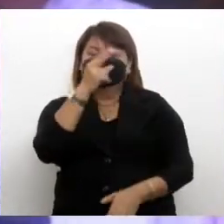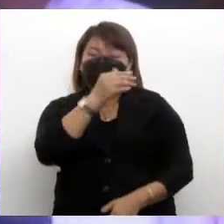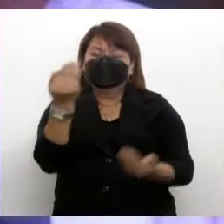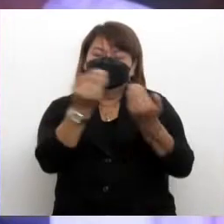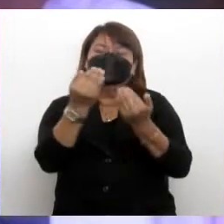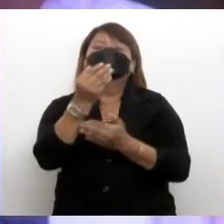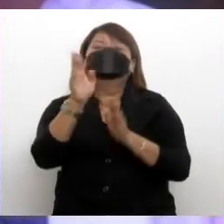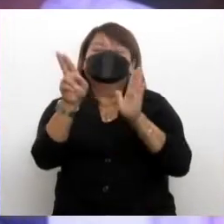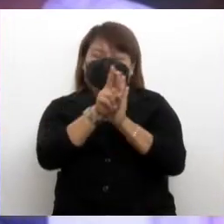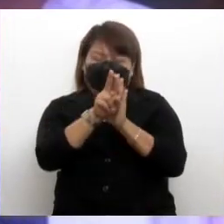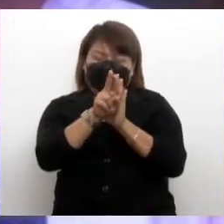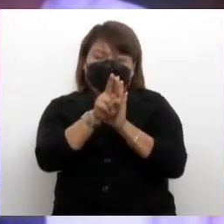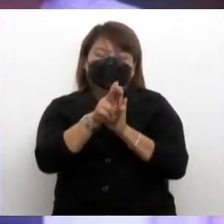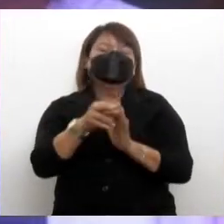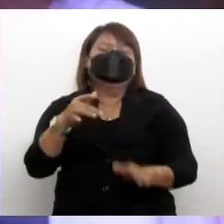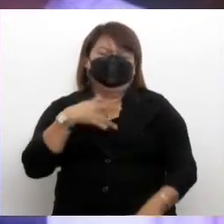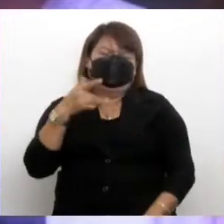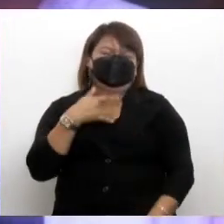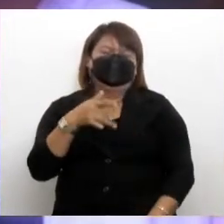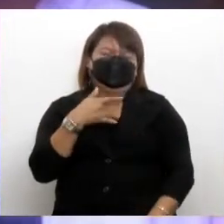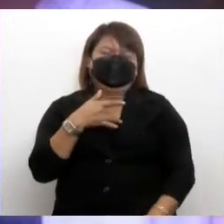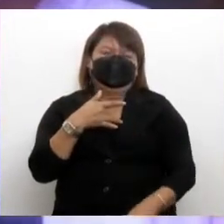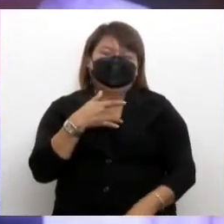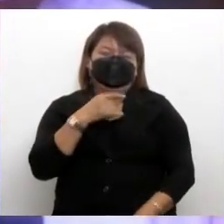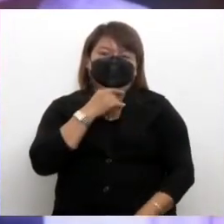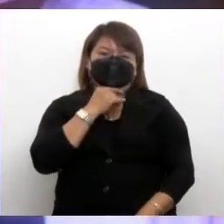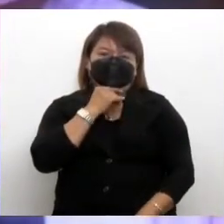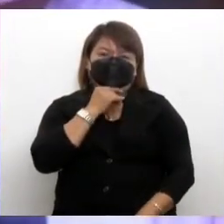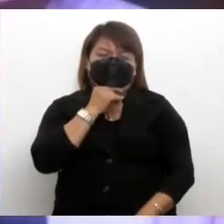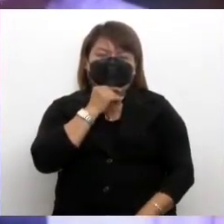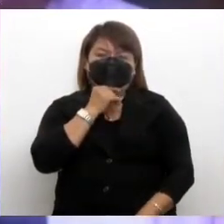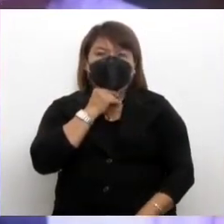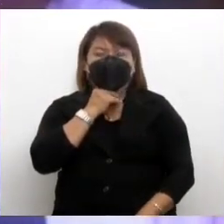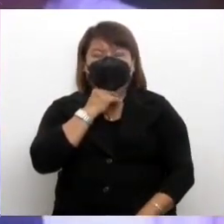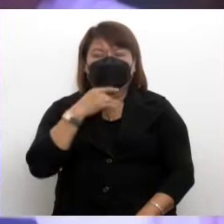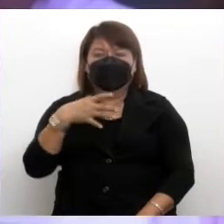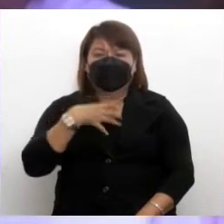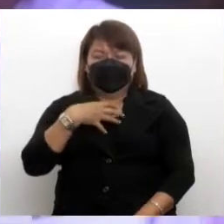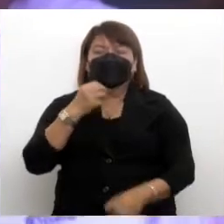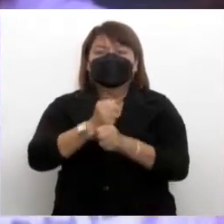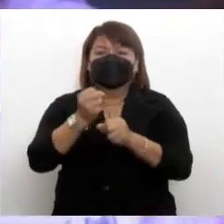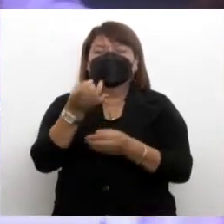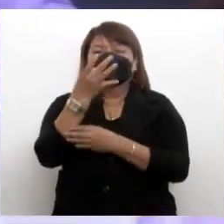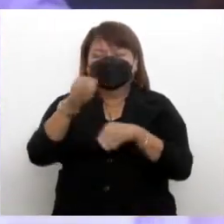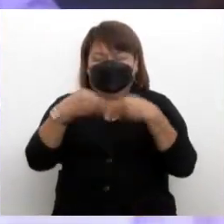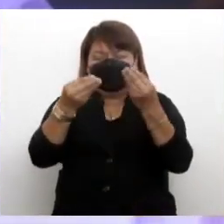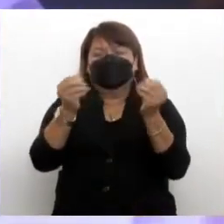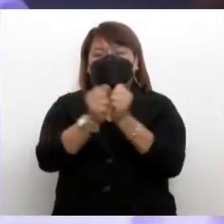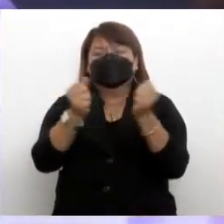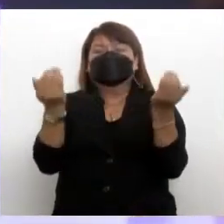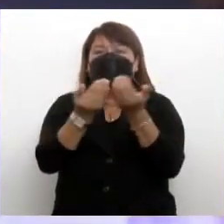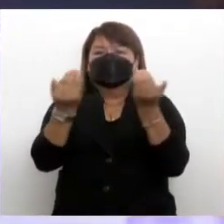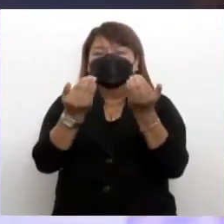ราก็เลยความรู้สึกว่าเออก็อยากทำอะไรเพื่อเขาบ้างก็เลยเลิกสู